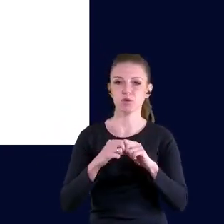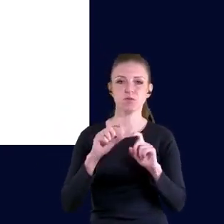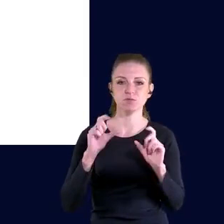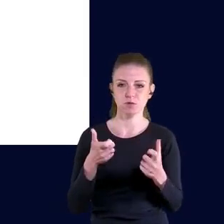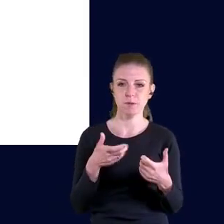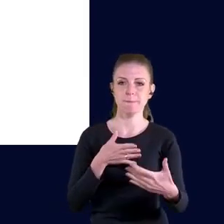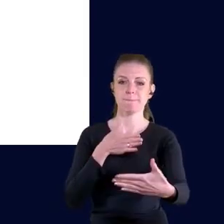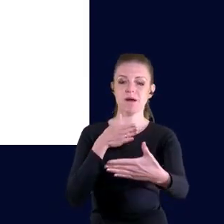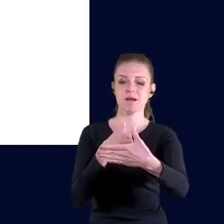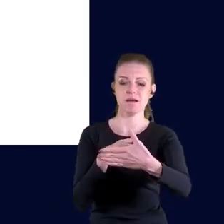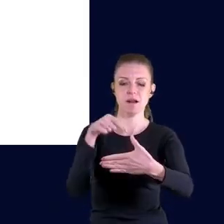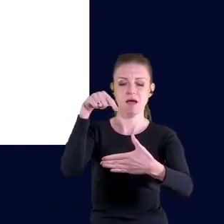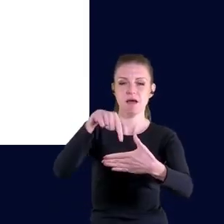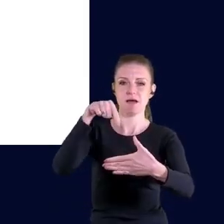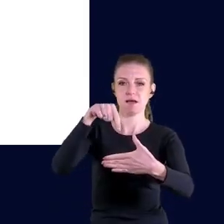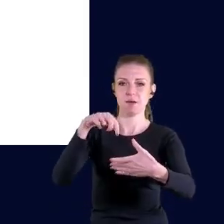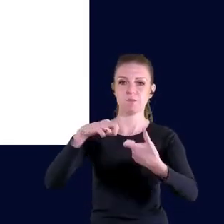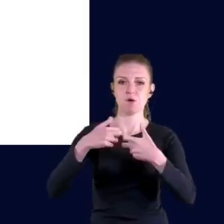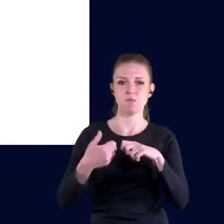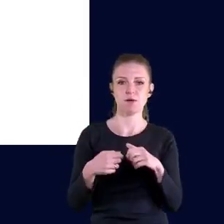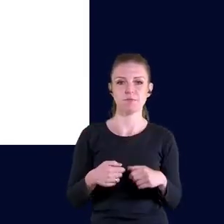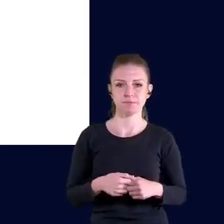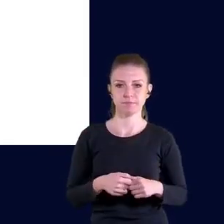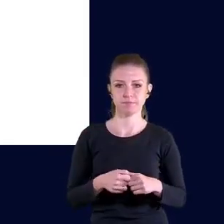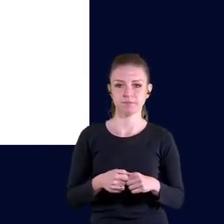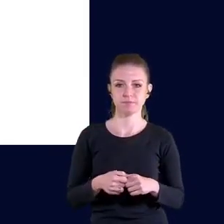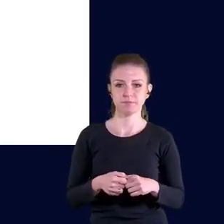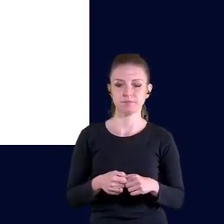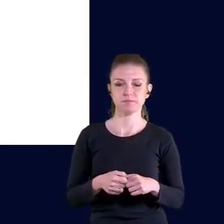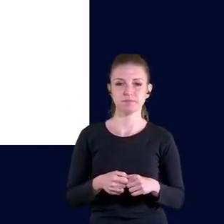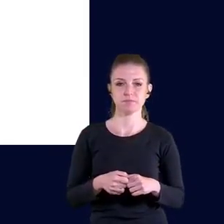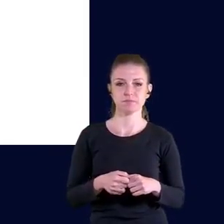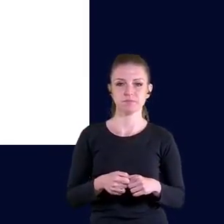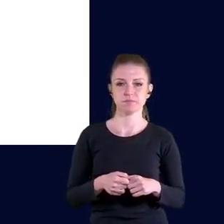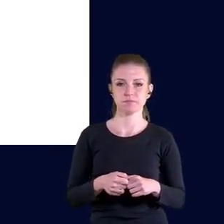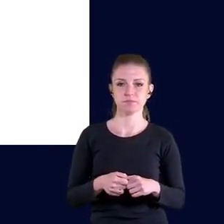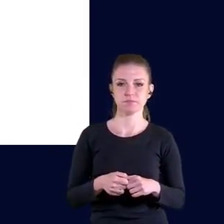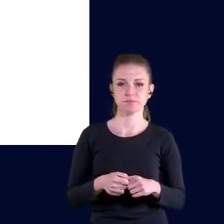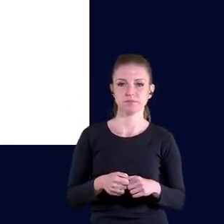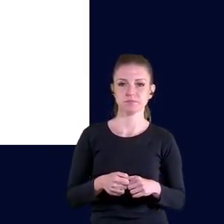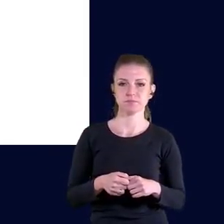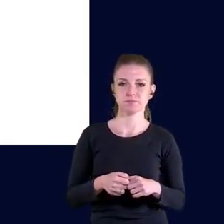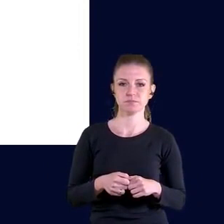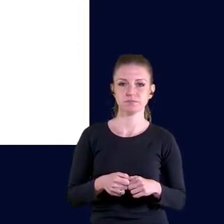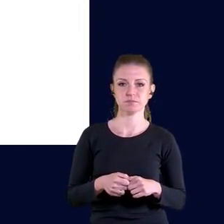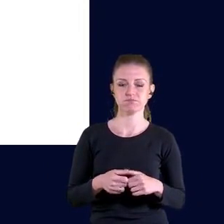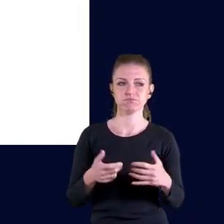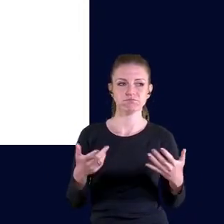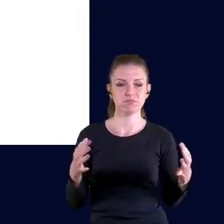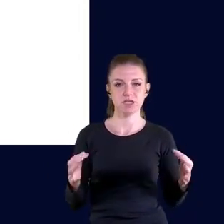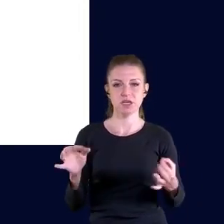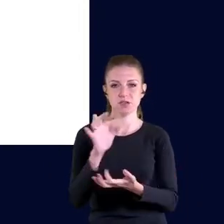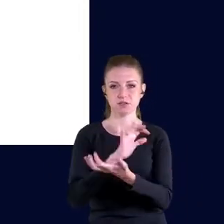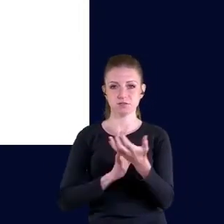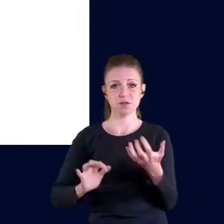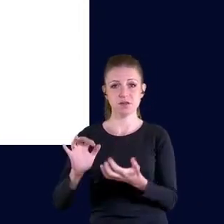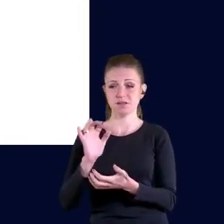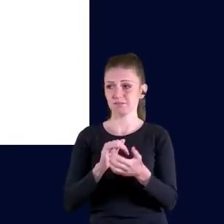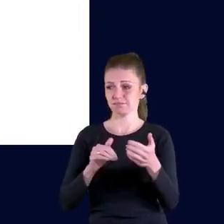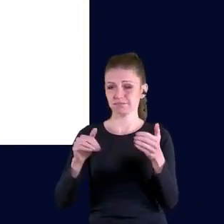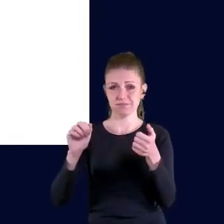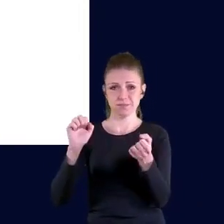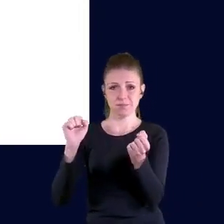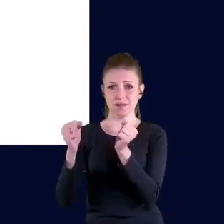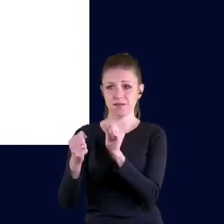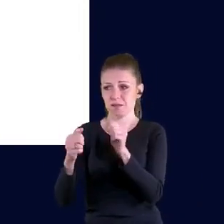adaptację poprzez projektowanie uniwersalne sprawia że świat staje się to spędzać z świat staje się dostępny w taki